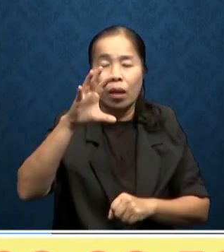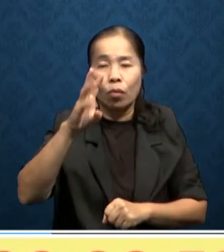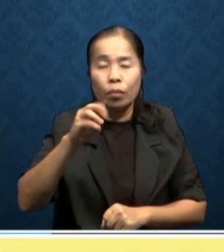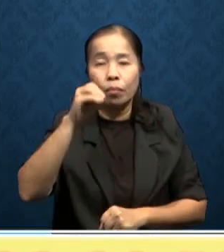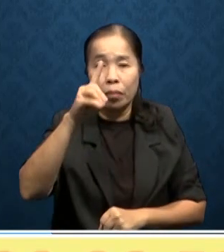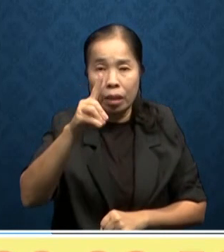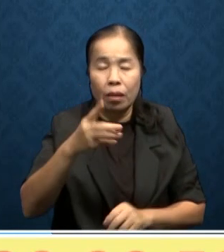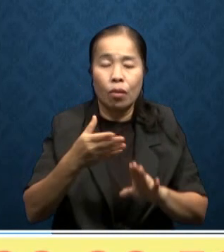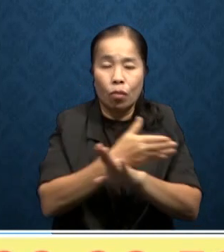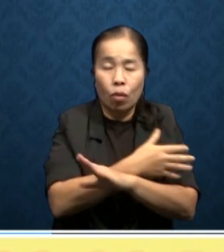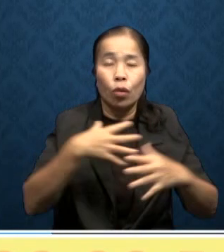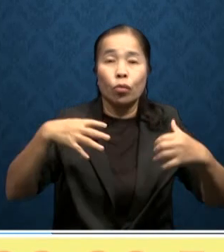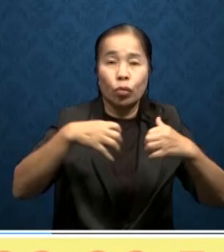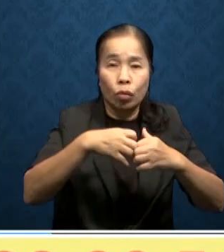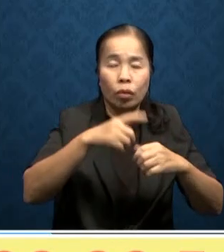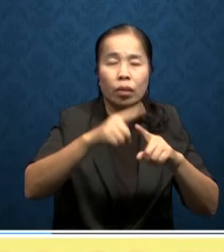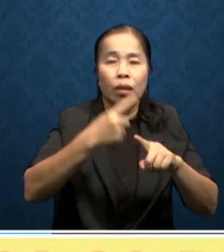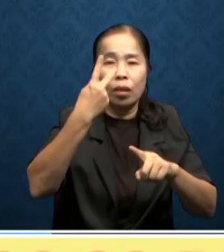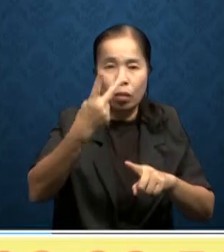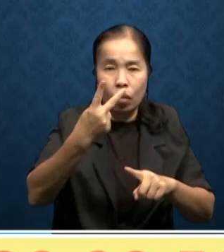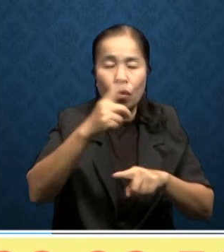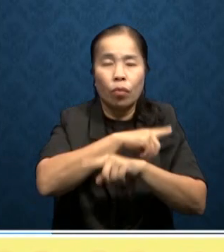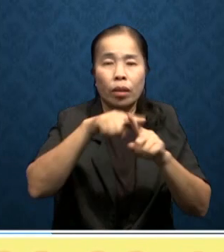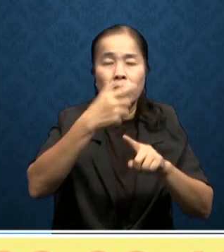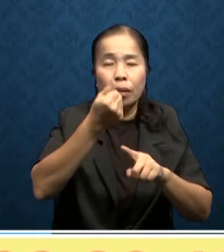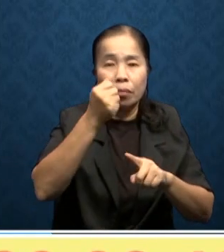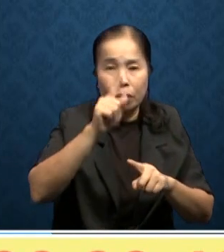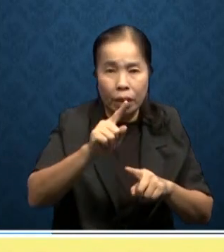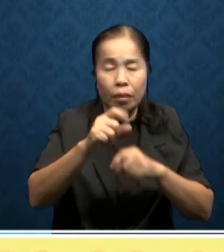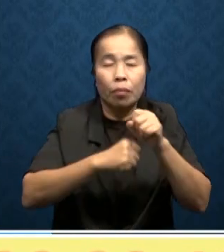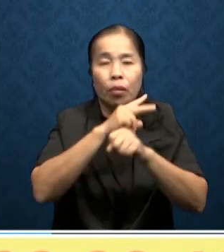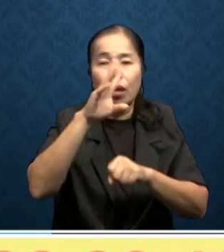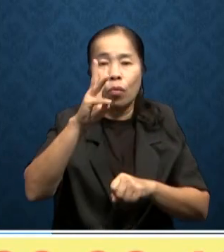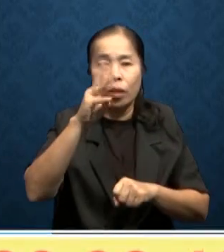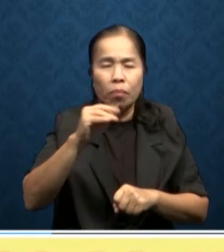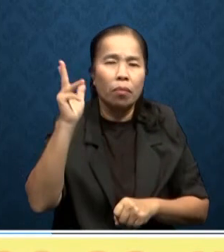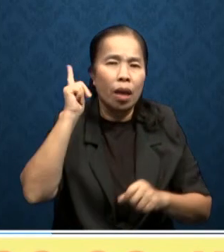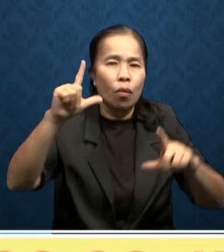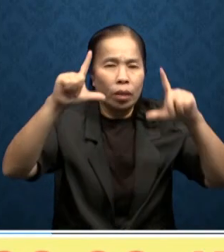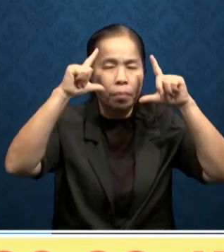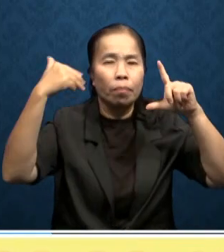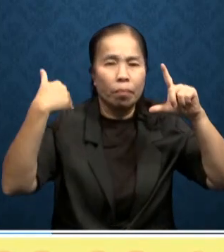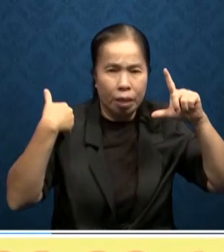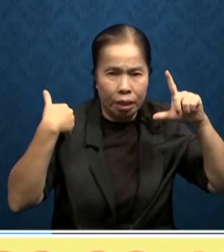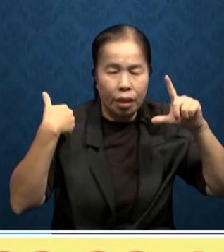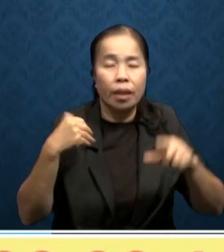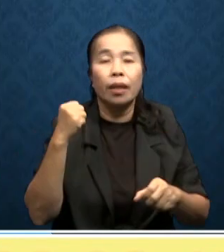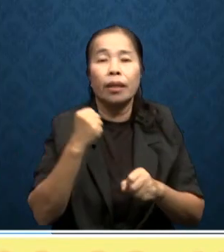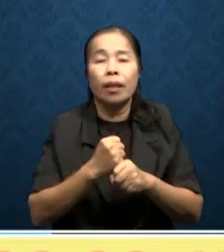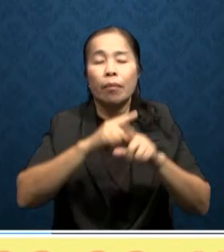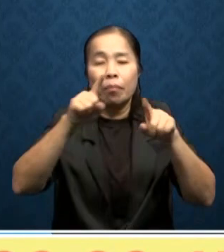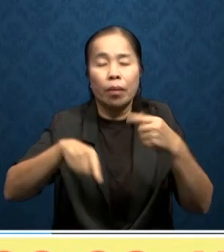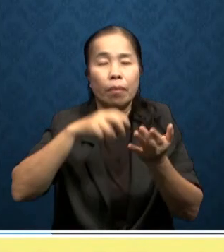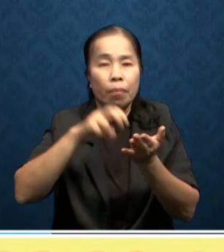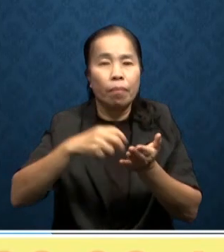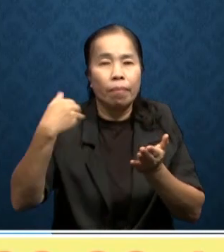ชน เมอปี 11 คุฑา 60มีข่าวมาแล้วมีการจทิยภาณิ noon แป